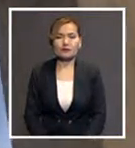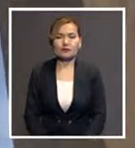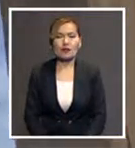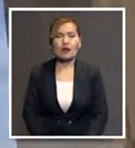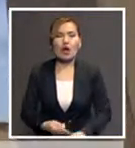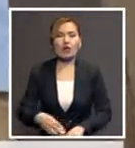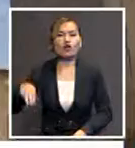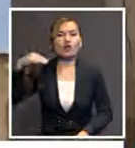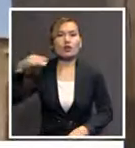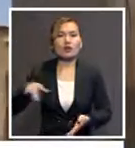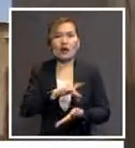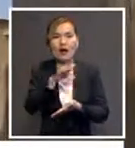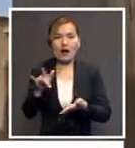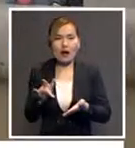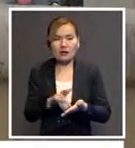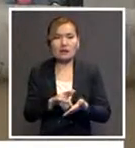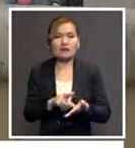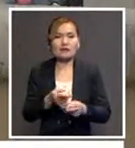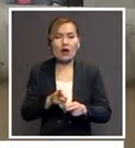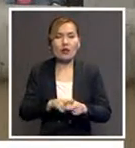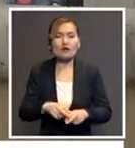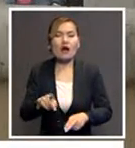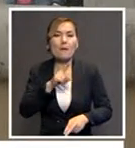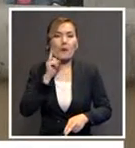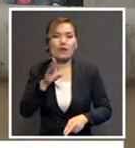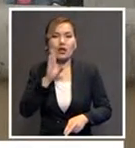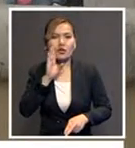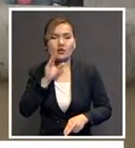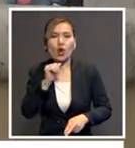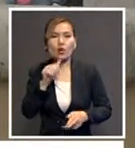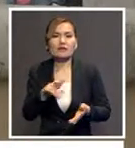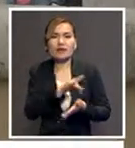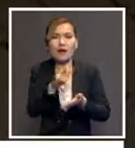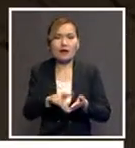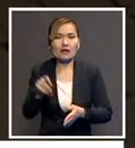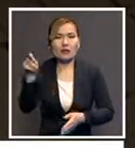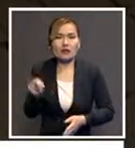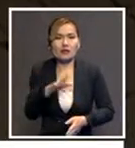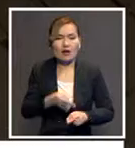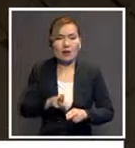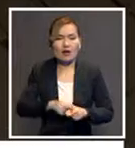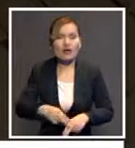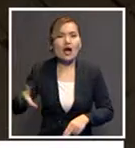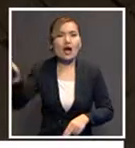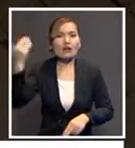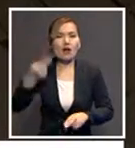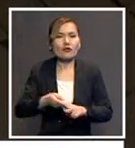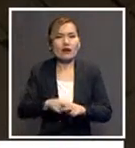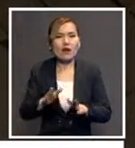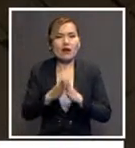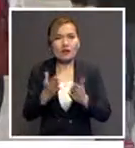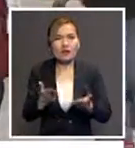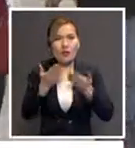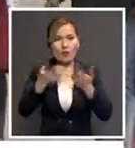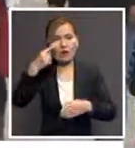Айтолсын Түркістанға Қостанайдан келді. Бойжеткен жоғары оқу орнында оқиды. Түркістан шаһары және Яссауи кесенесі жөнінде ертеректе кітаптан оқып білген